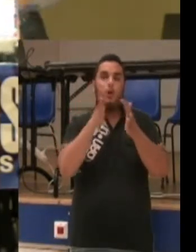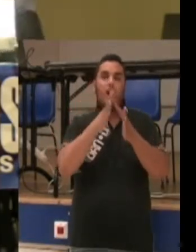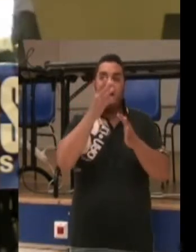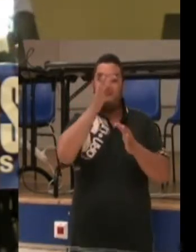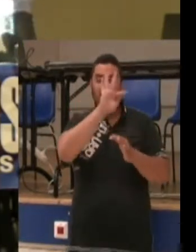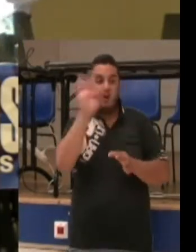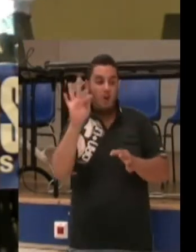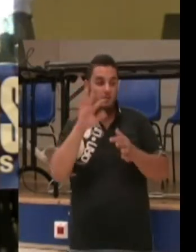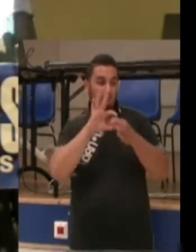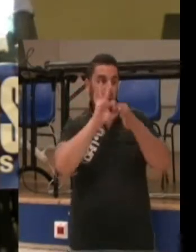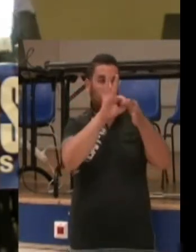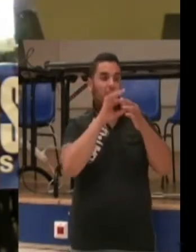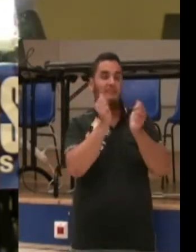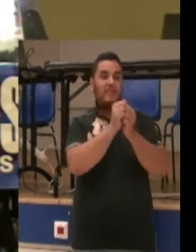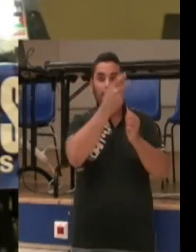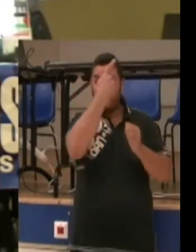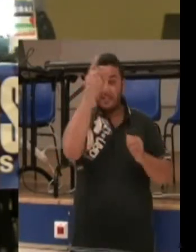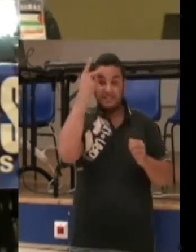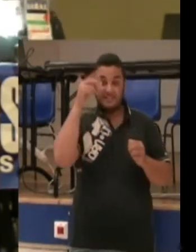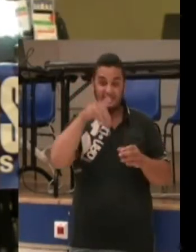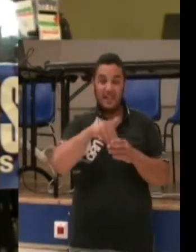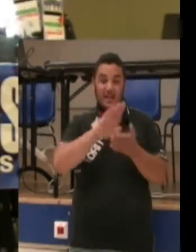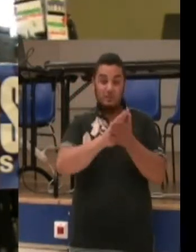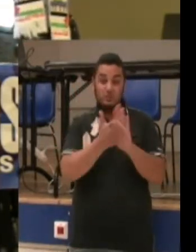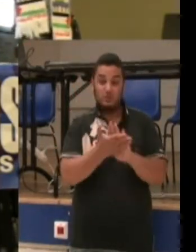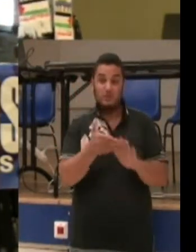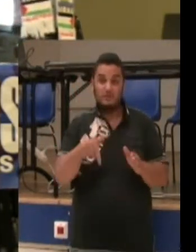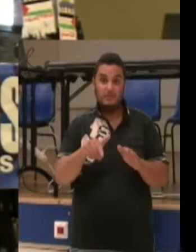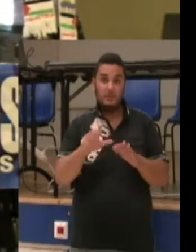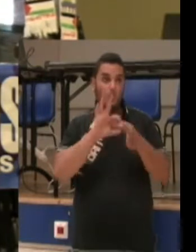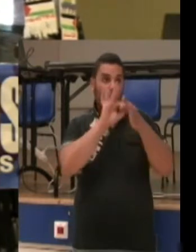Palestine. Tout le temps, notre association